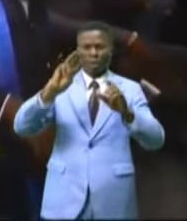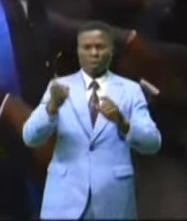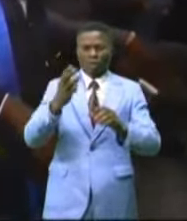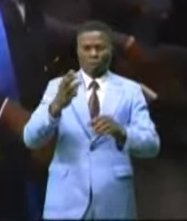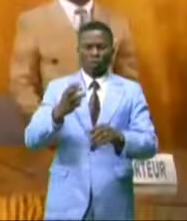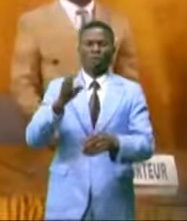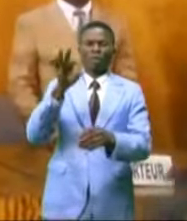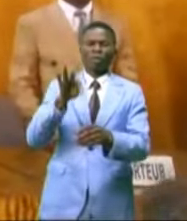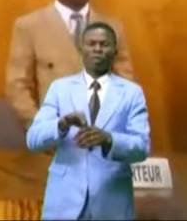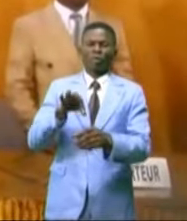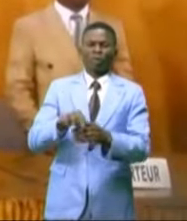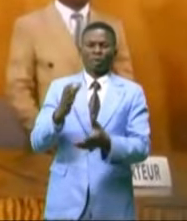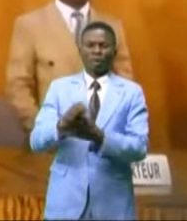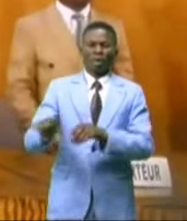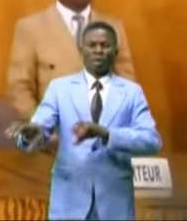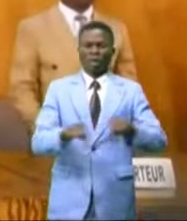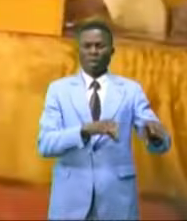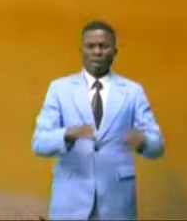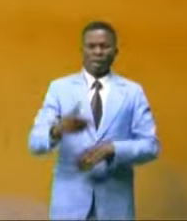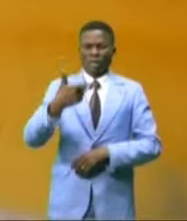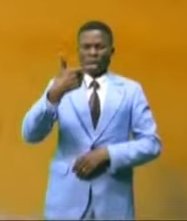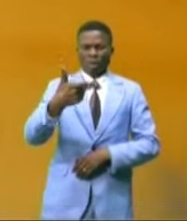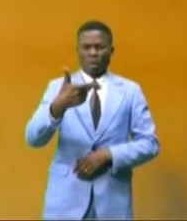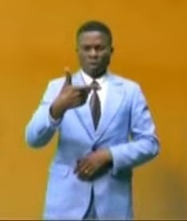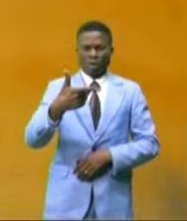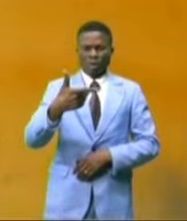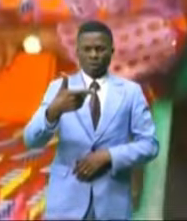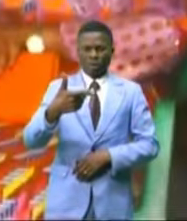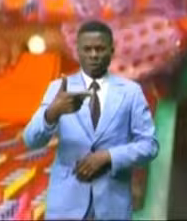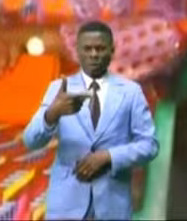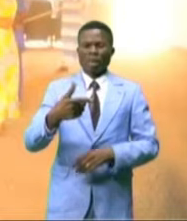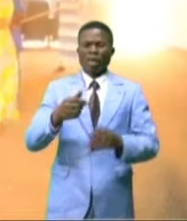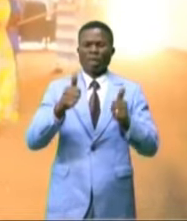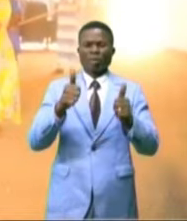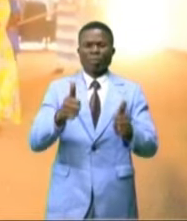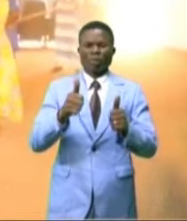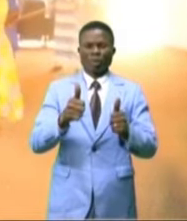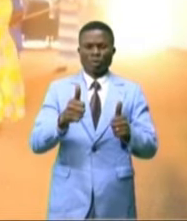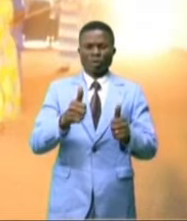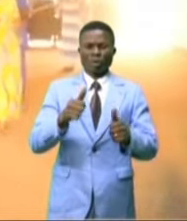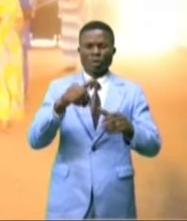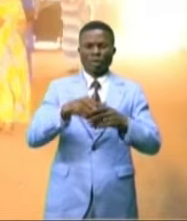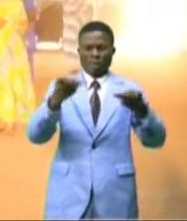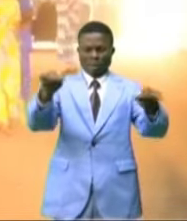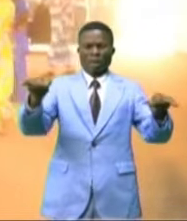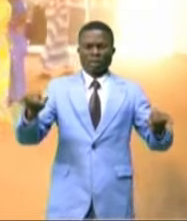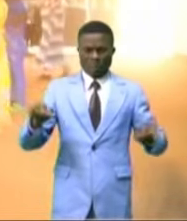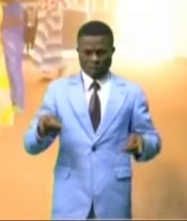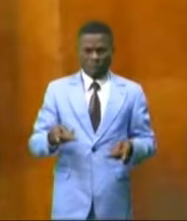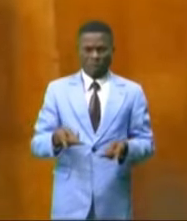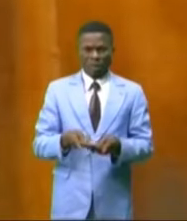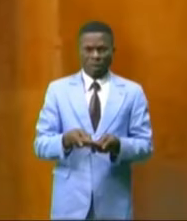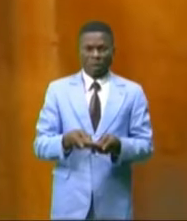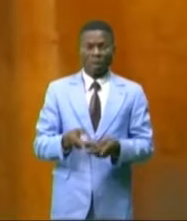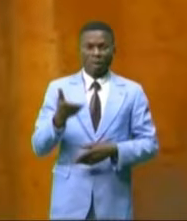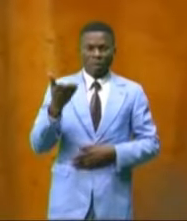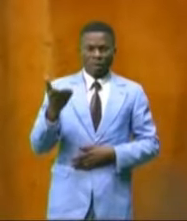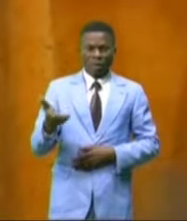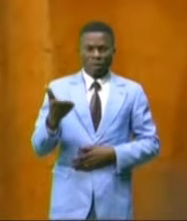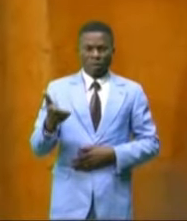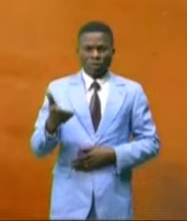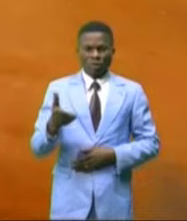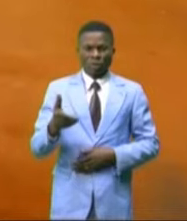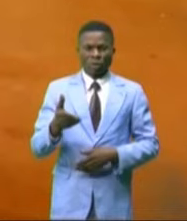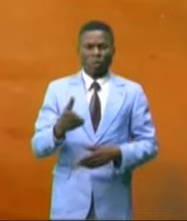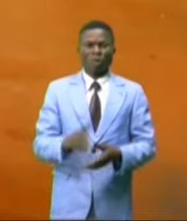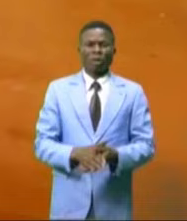législature la cérémonie de ce mardi riche en couleur s'est tenu dans l'hémicycle à un moment où celui-ci était en train de